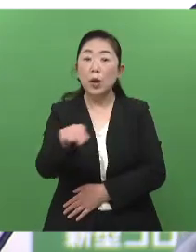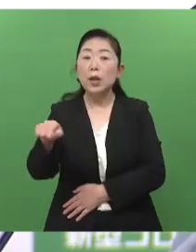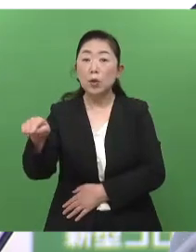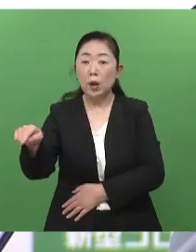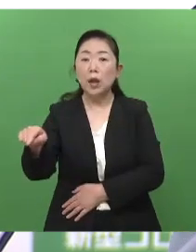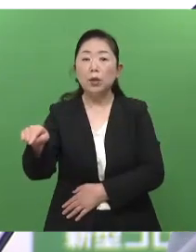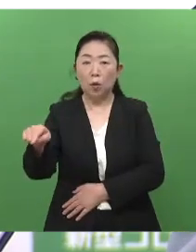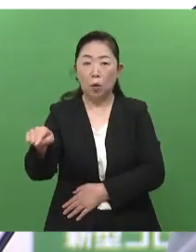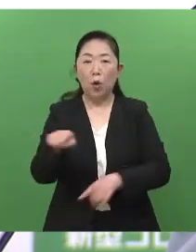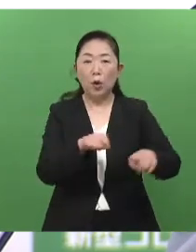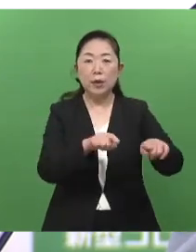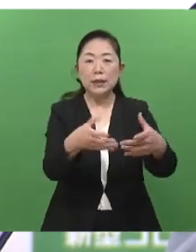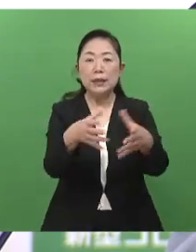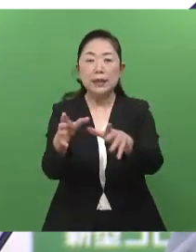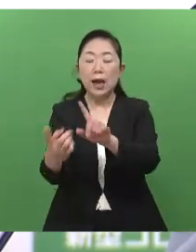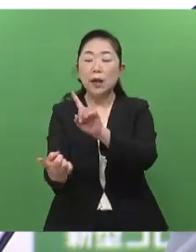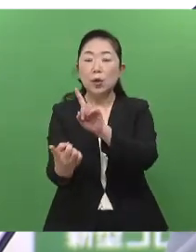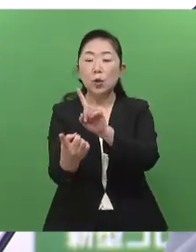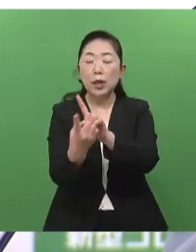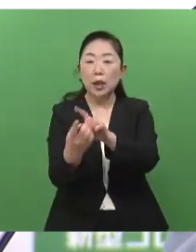対応策っていうのはまさに